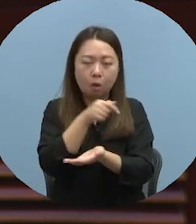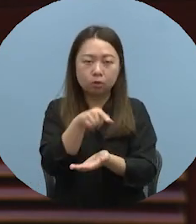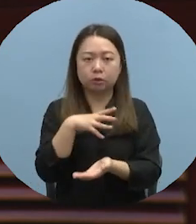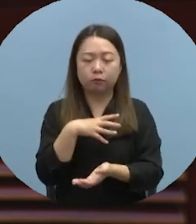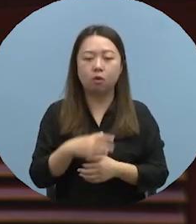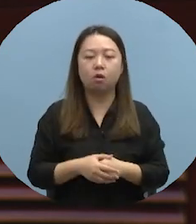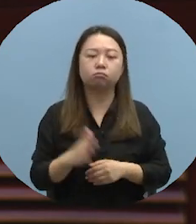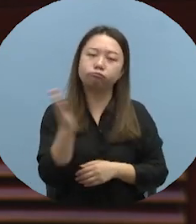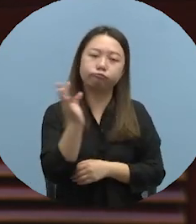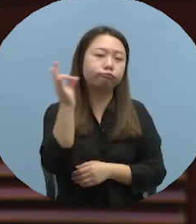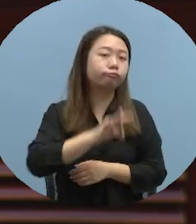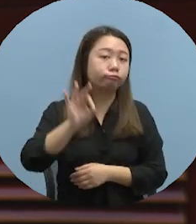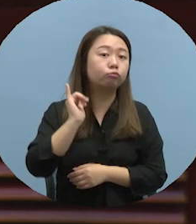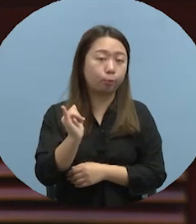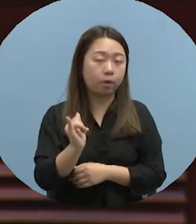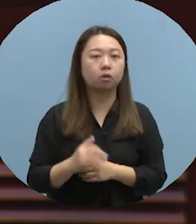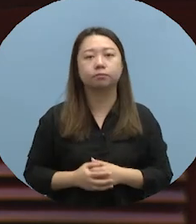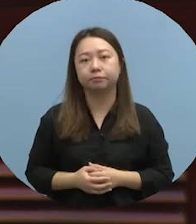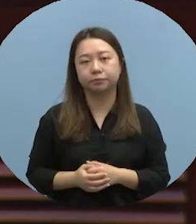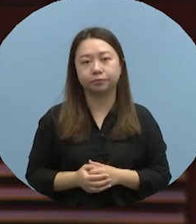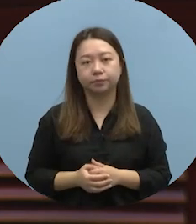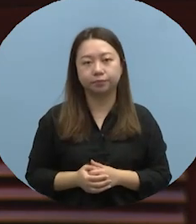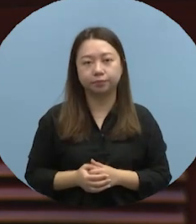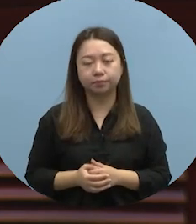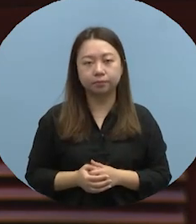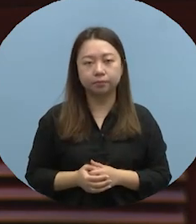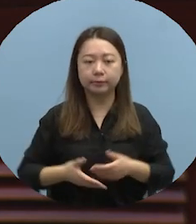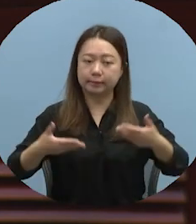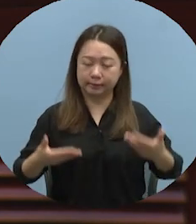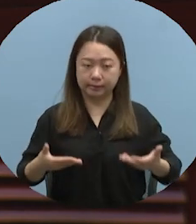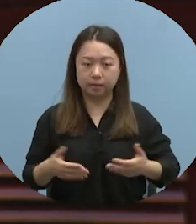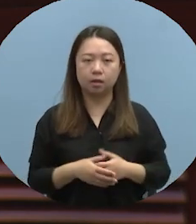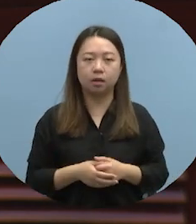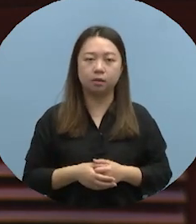有3600個那麼多的。現在我們